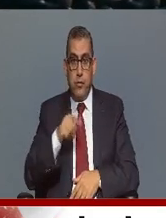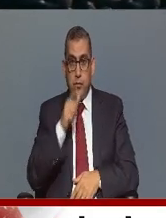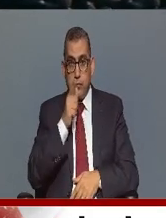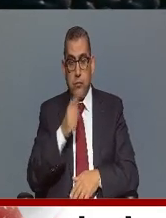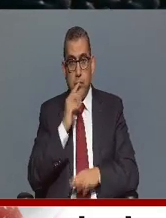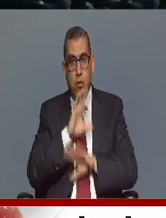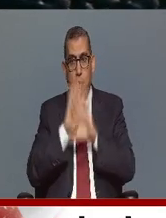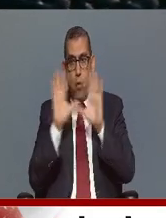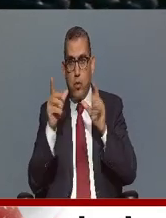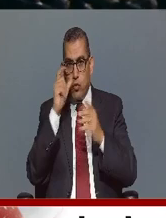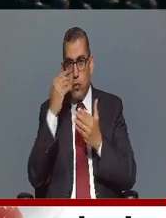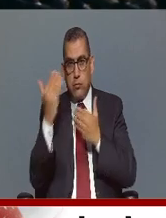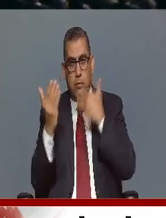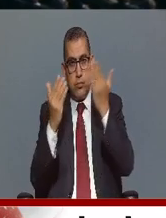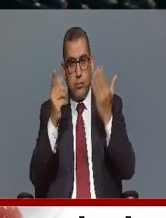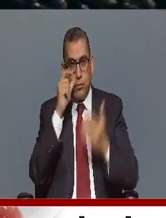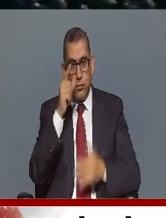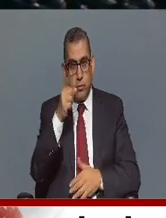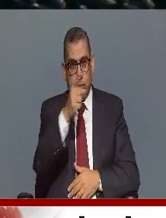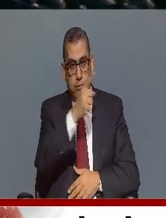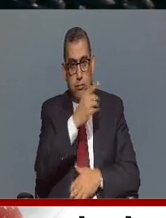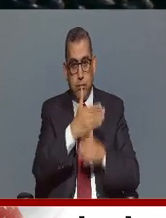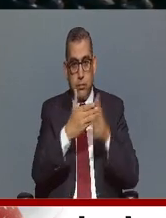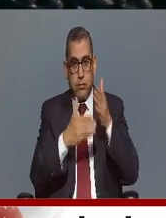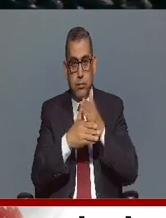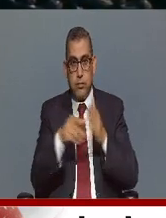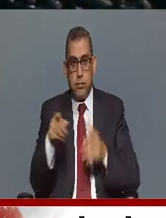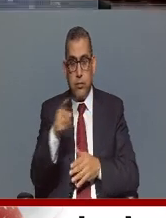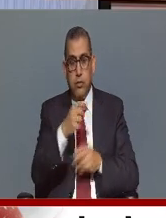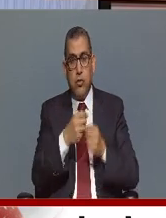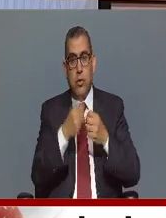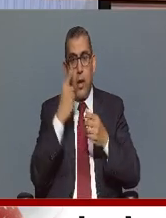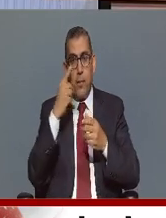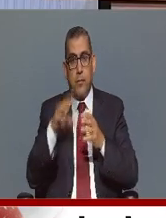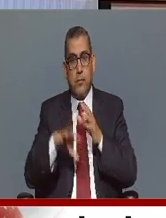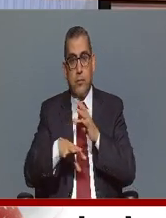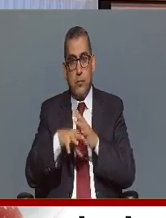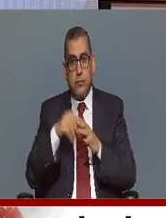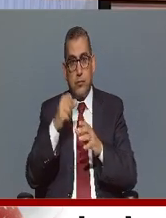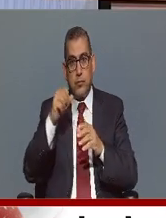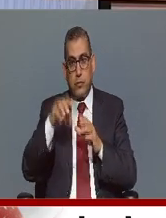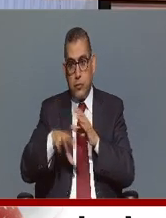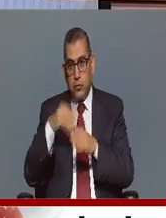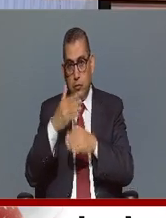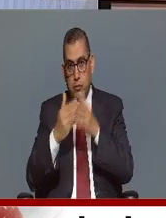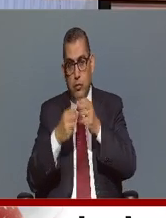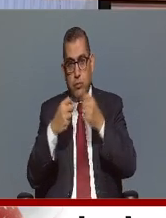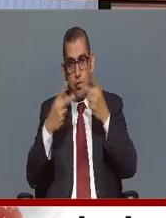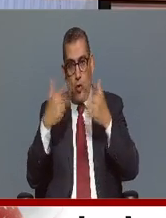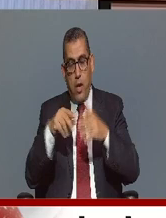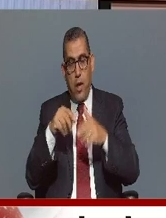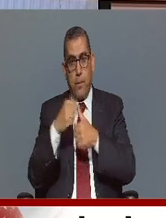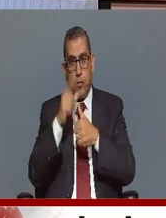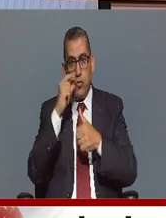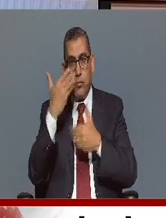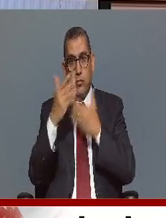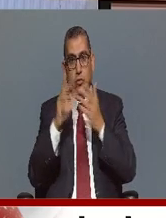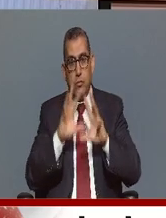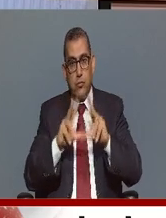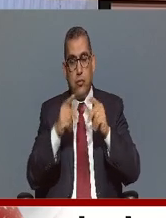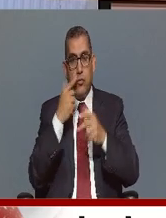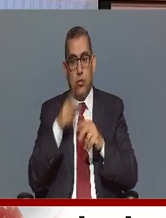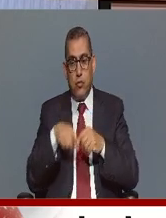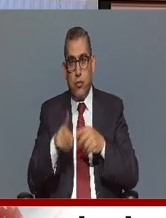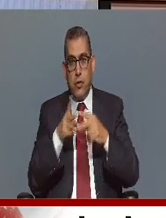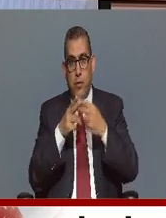هذه الصور لبعض المنشآت اللي تمت المرحلة الإنشائية بتاعتها وفي طور التجهيز لافتتاحها في